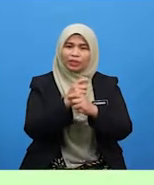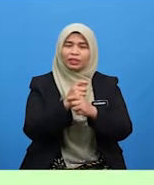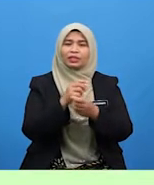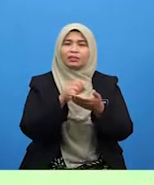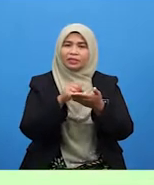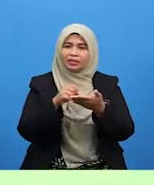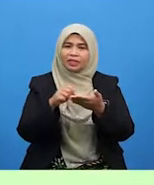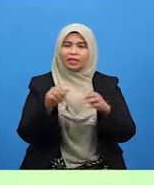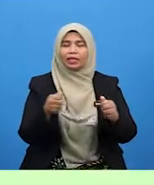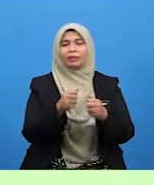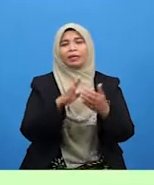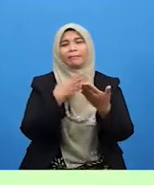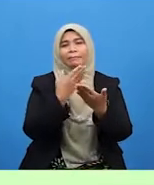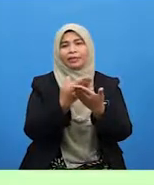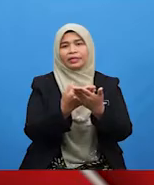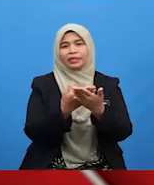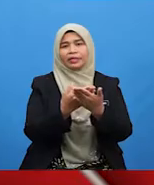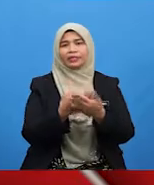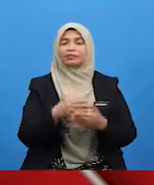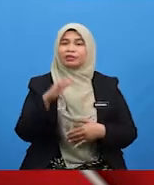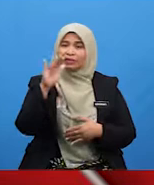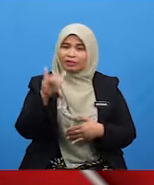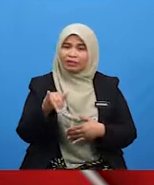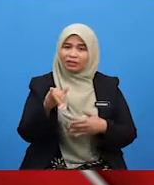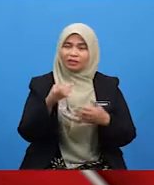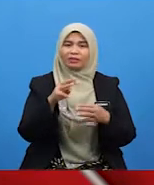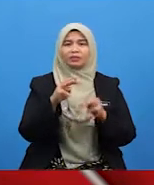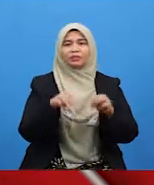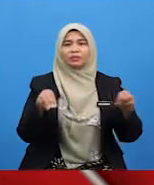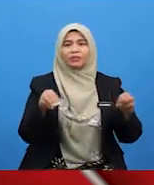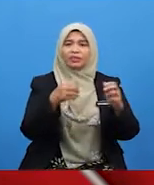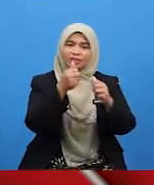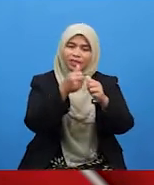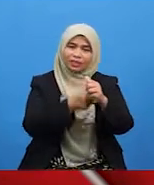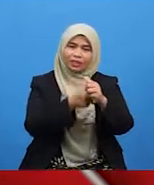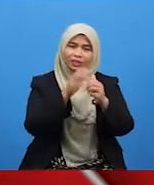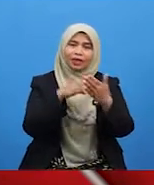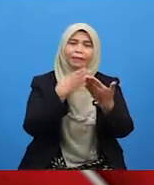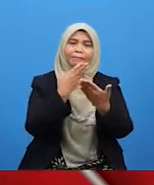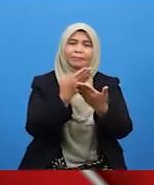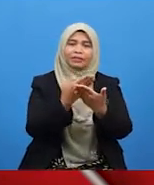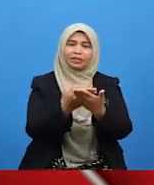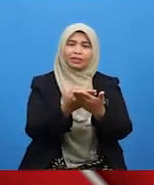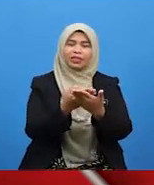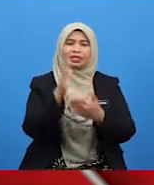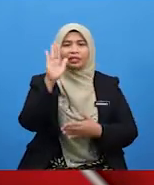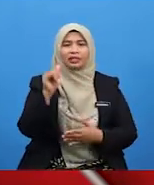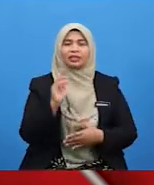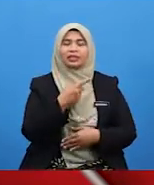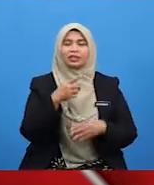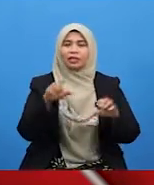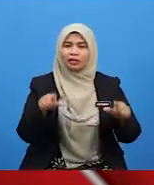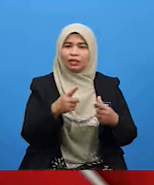ialah mencatat amalan kebaikan. Ya, murid-murid, setiap kebaikan yang kita